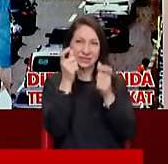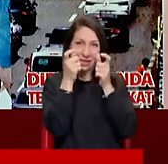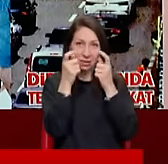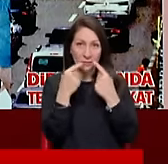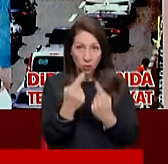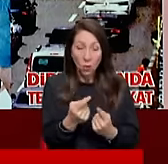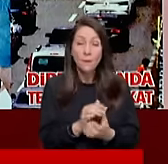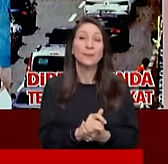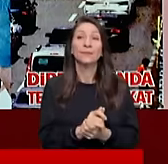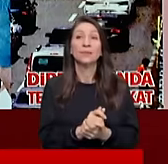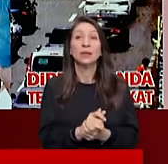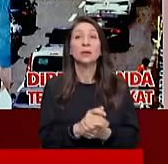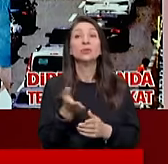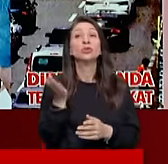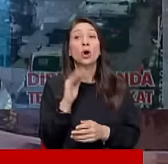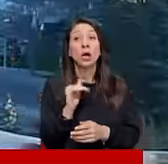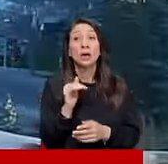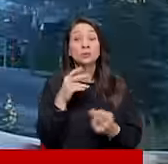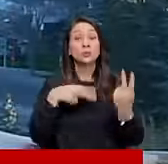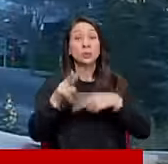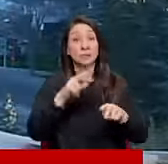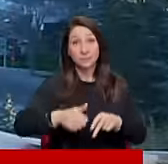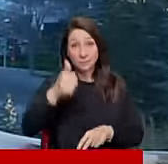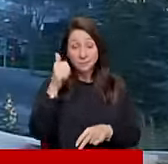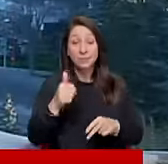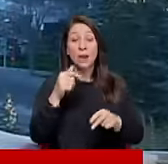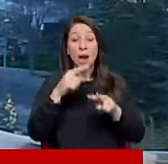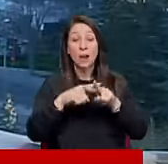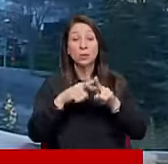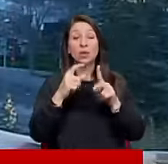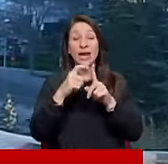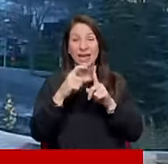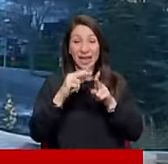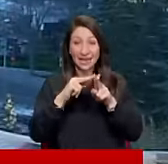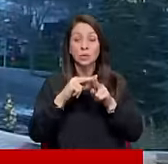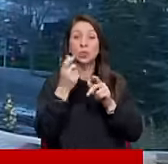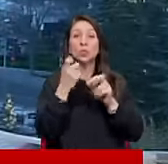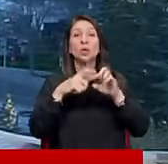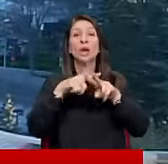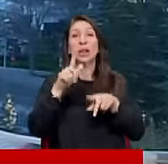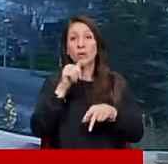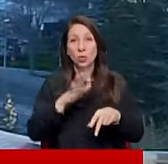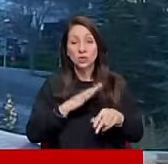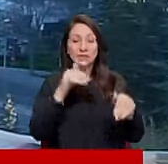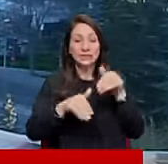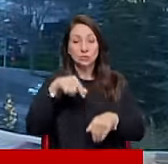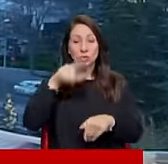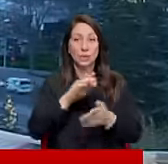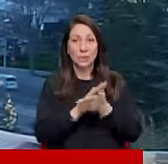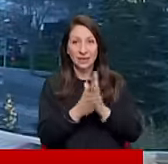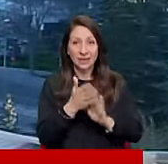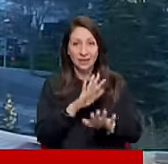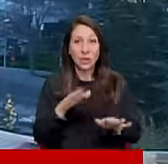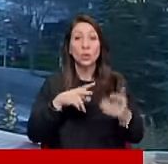sayfasında var. Ve sonra da Ulaştırma Bakanı Abdülkadir Uraloğlu Kendisi de seçim gündemini geride bıraktı